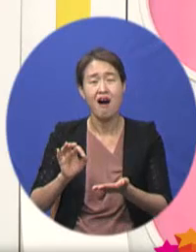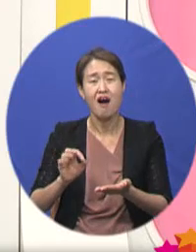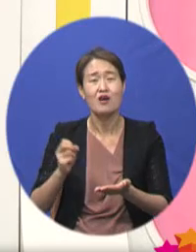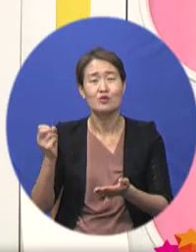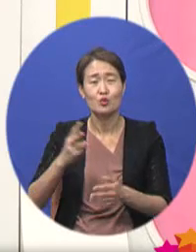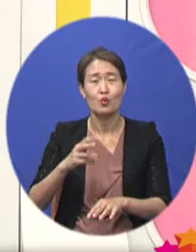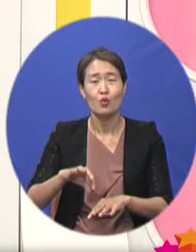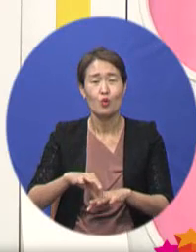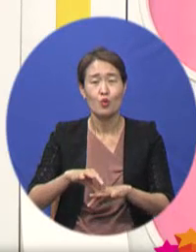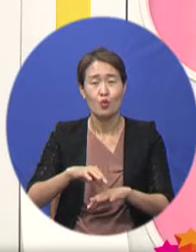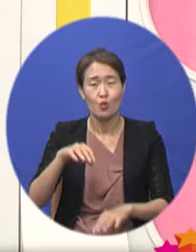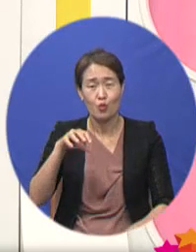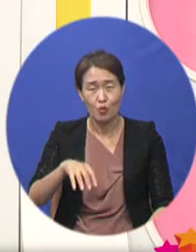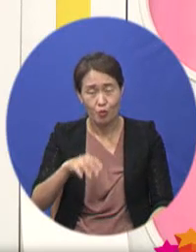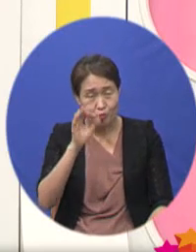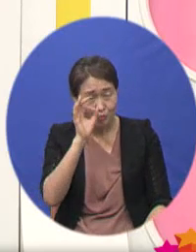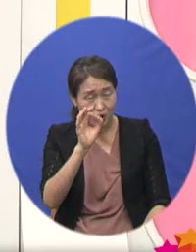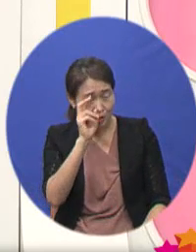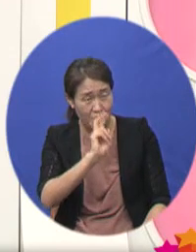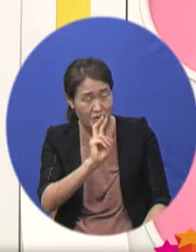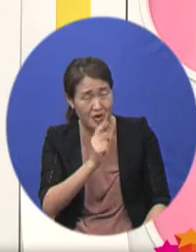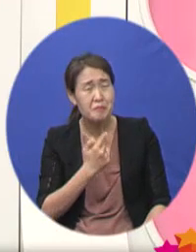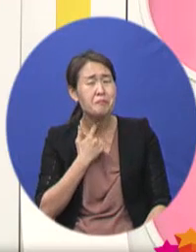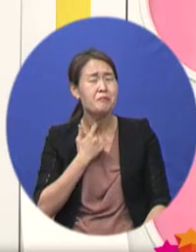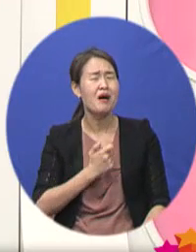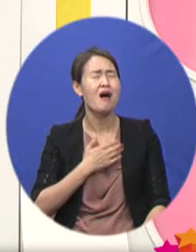가서 노래하는 것도 봤는데. 예.